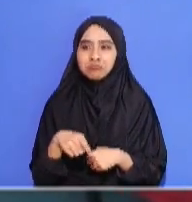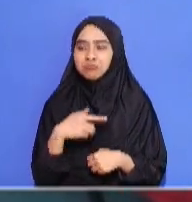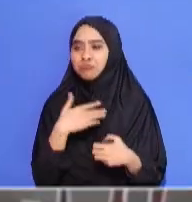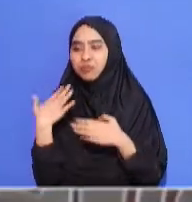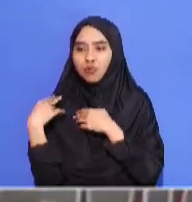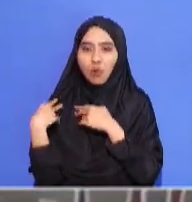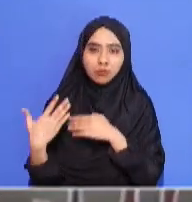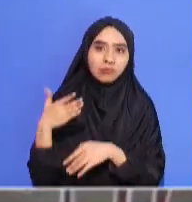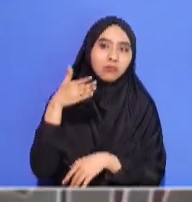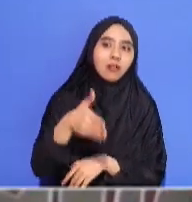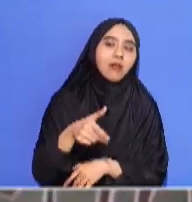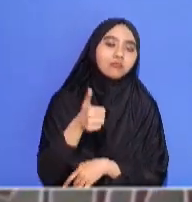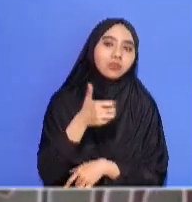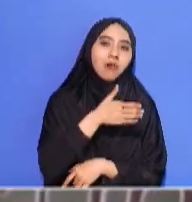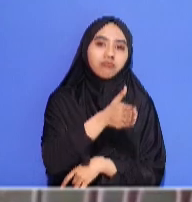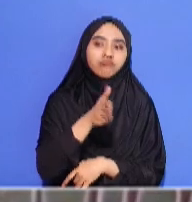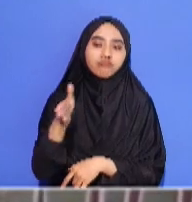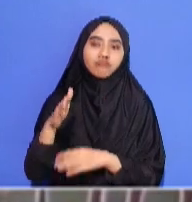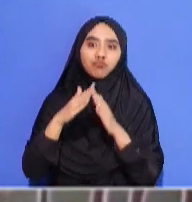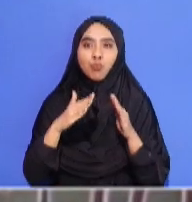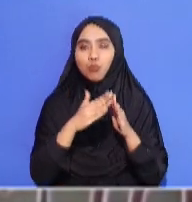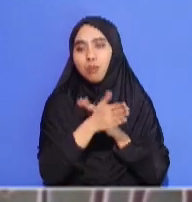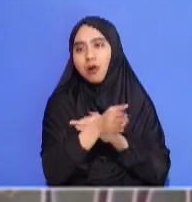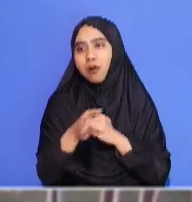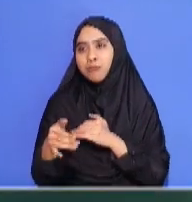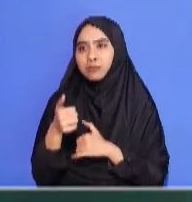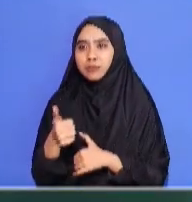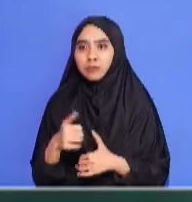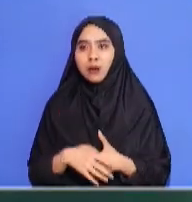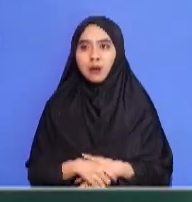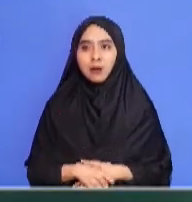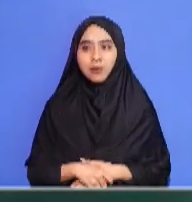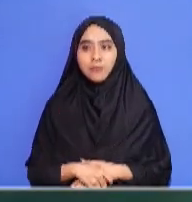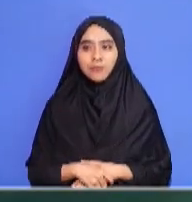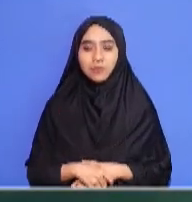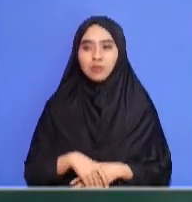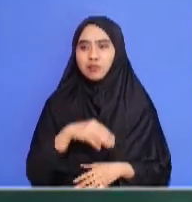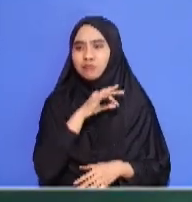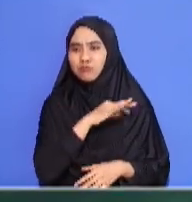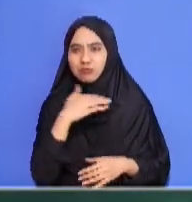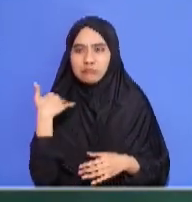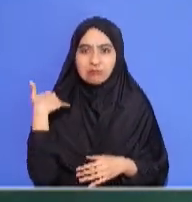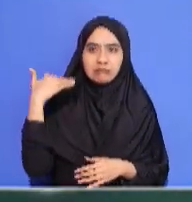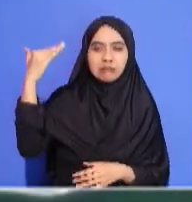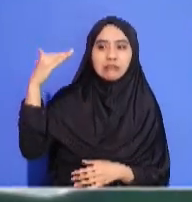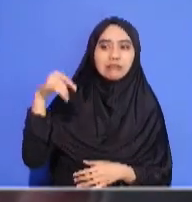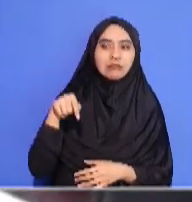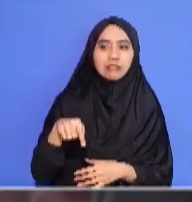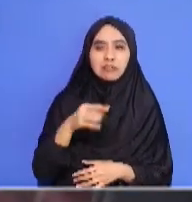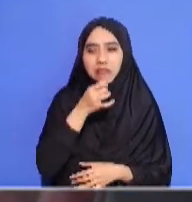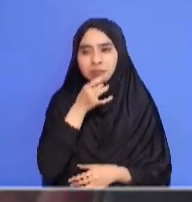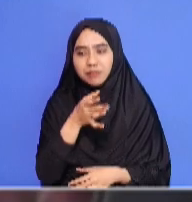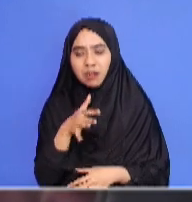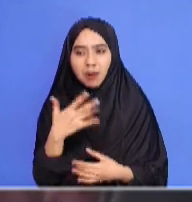Dari pemeriksaan kesehatan yang digelar ini, terdapat lansia yang mengalami tensi darah di atas normal. Mereka pun dianjurkan untuk